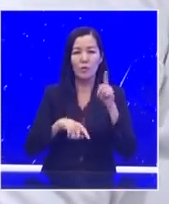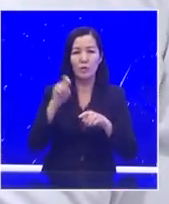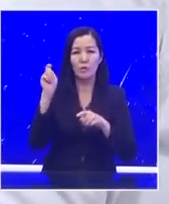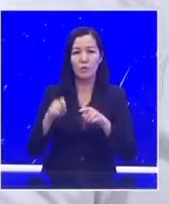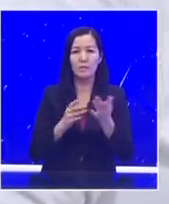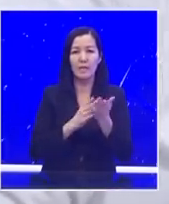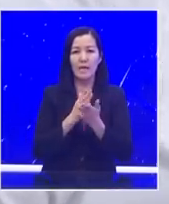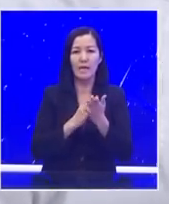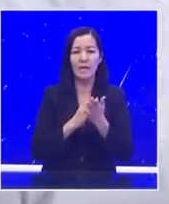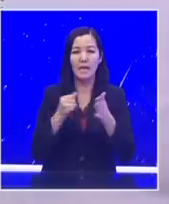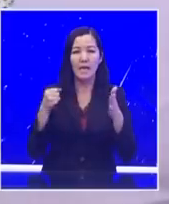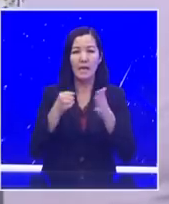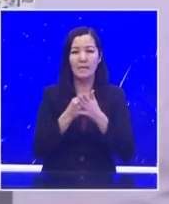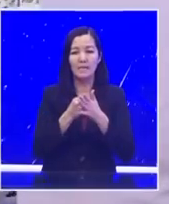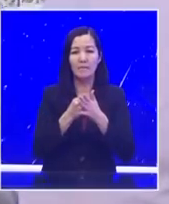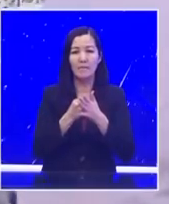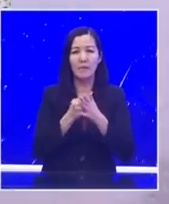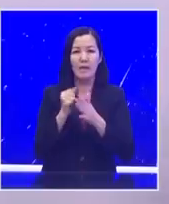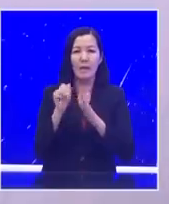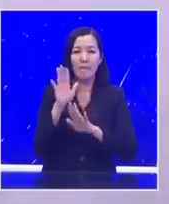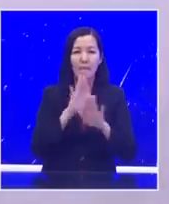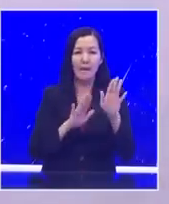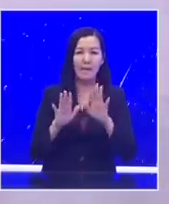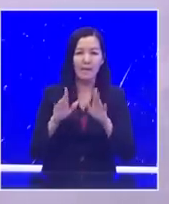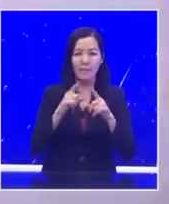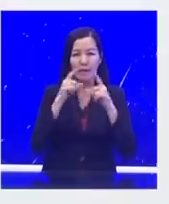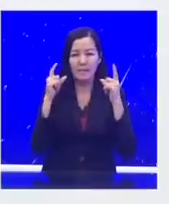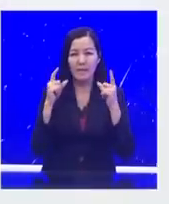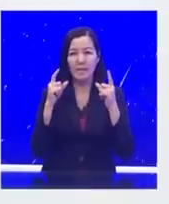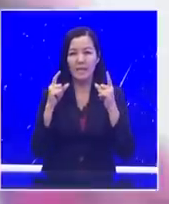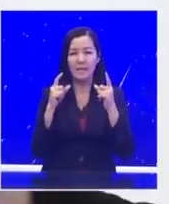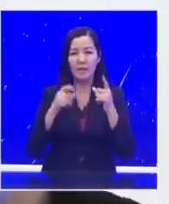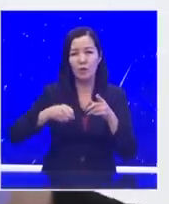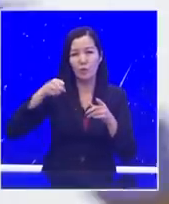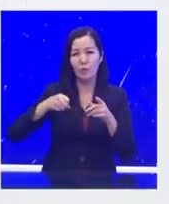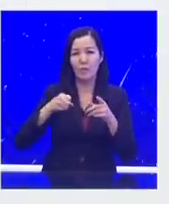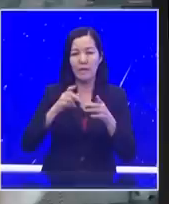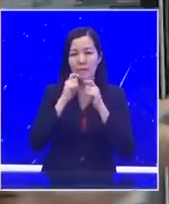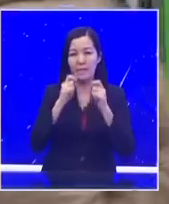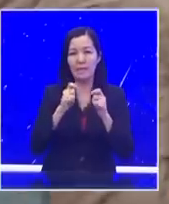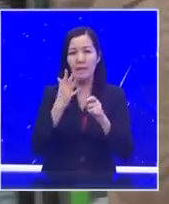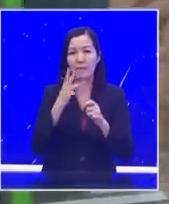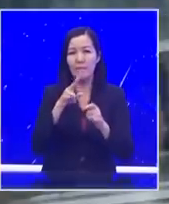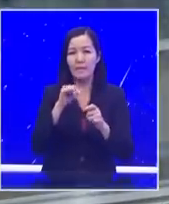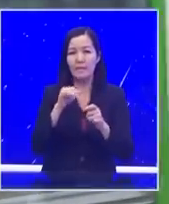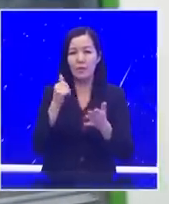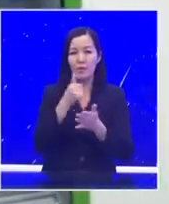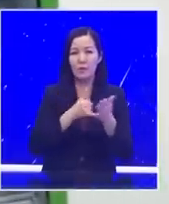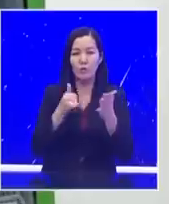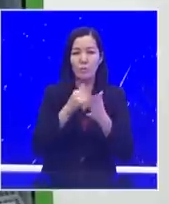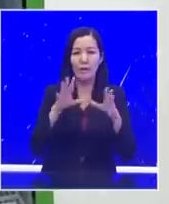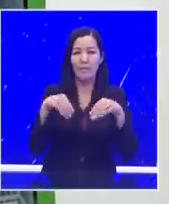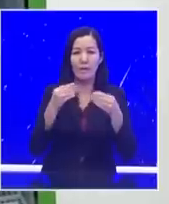ардагеріне қан қысымын өлшейтін құрал, гигиеналық майлық пен маскалар салынған дорбалар сыйланып, 5 литрлік сұйық май